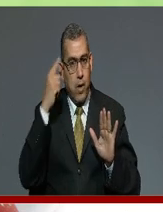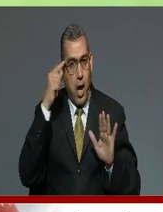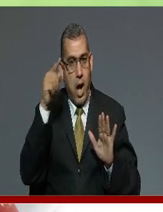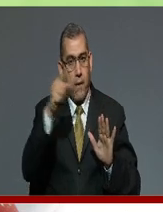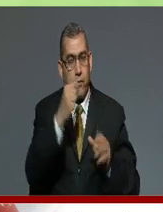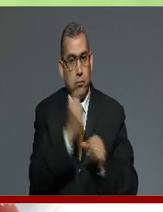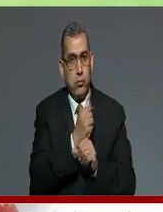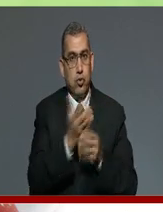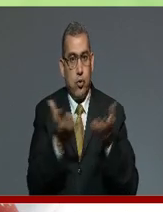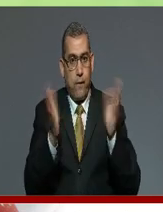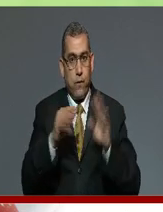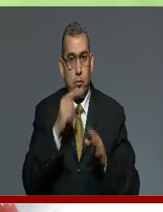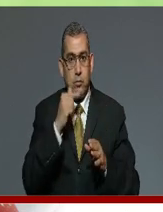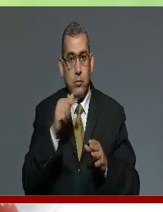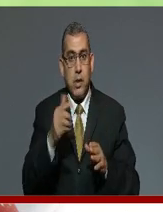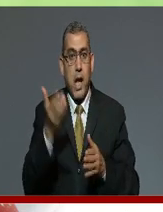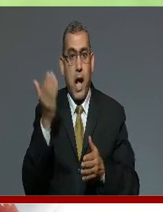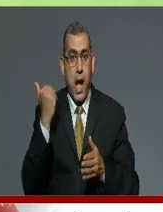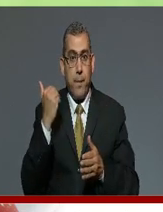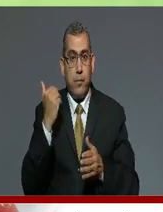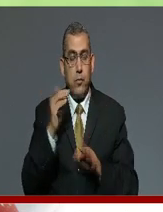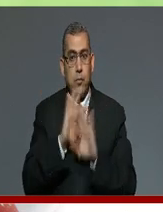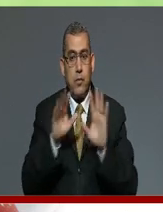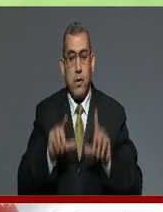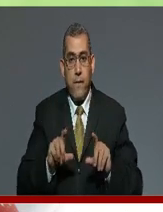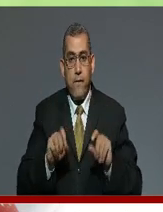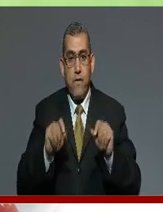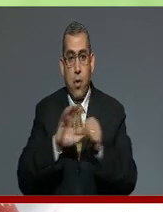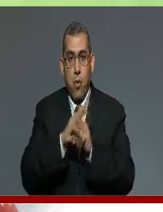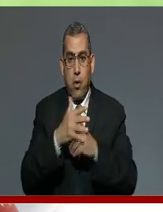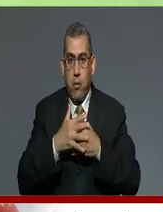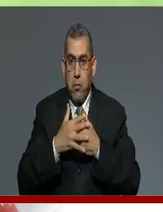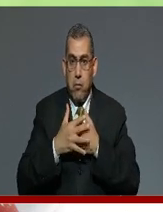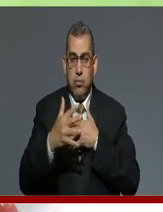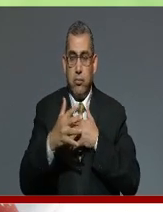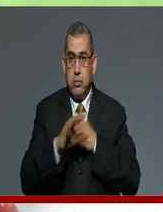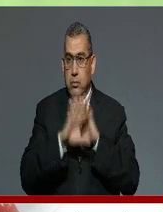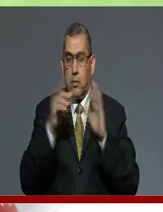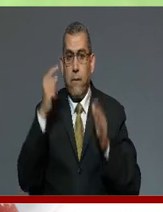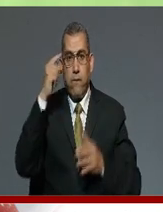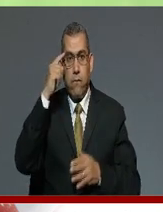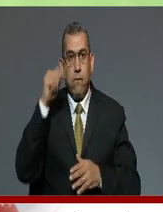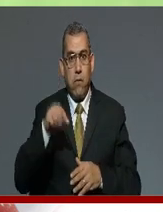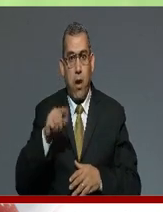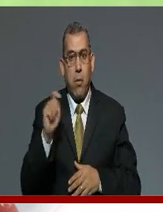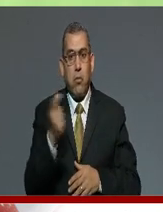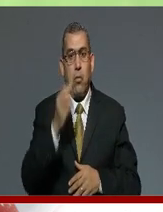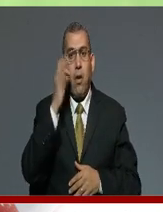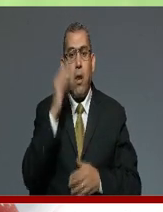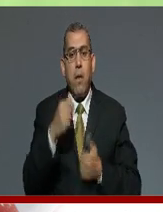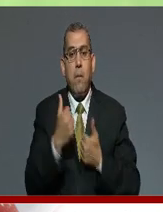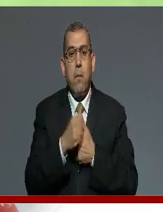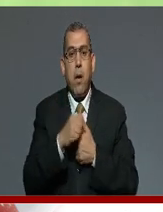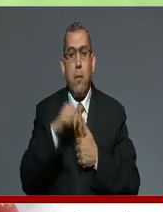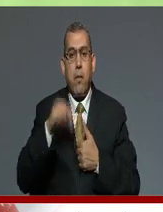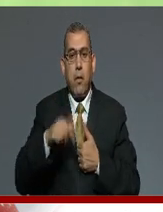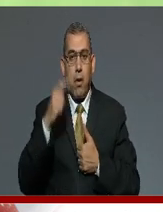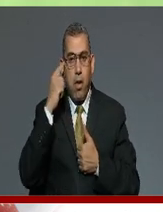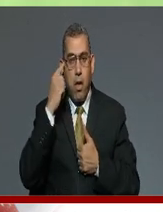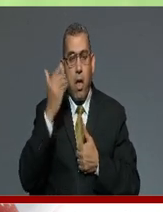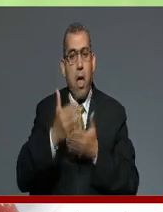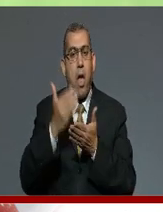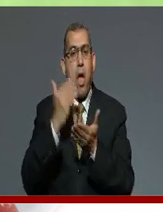حققتها وعندما جاءت الجائحه فهمنا بسرعه ان هناك مكونا ناقصا وهو